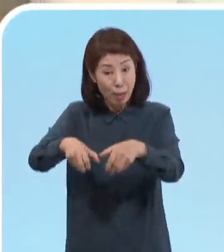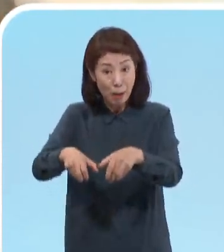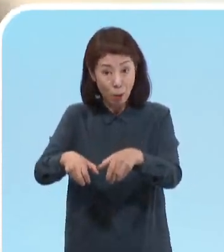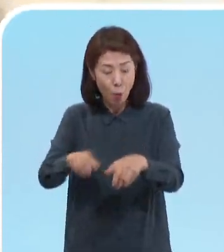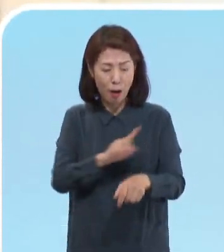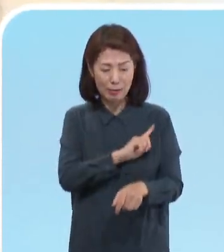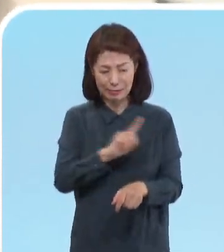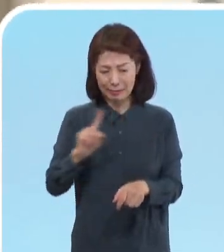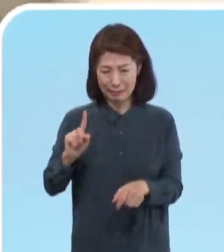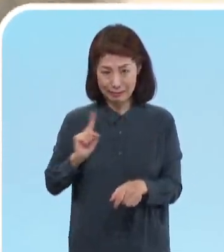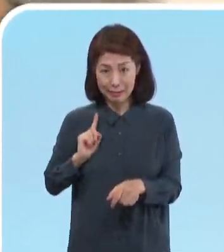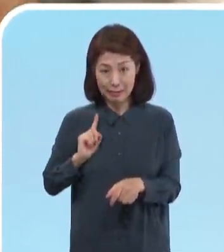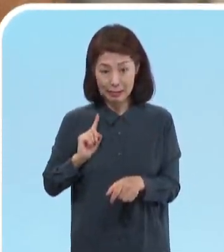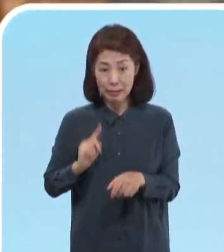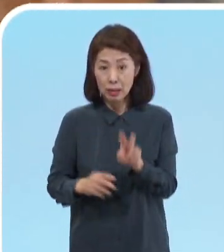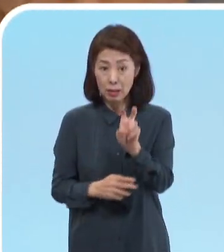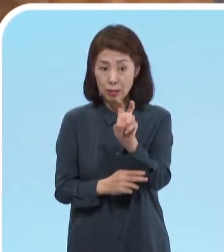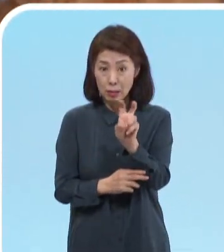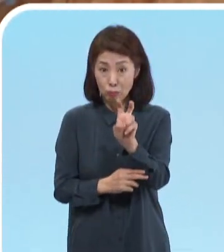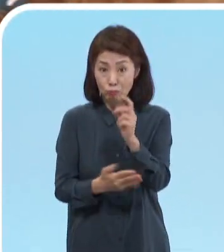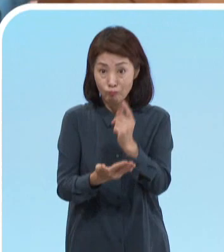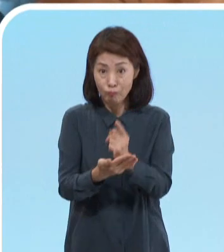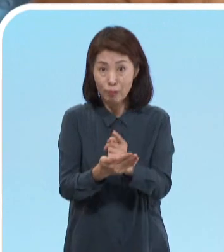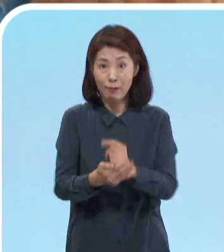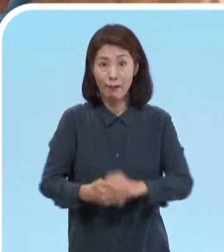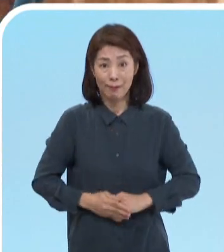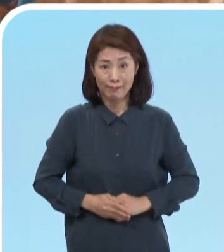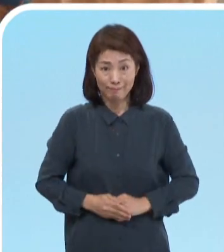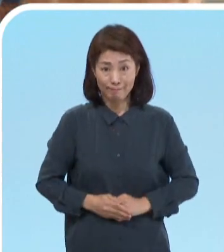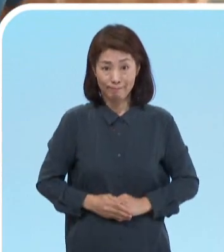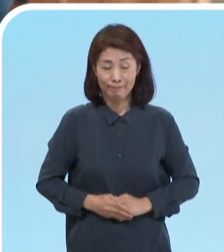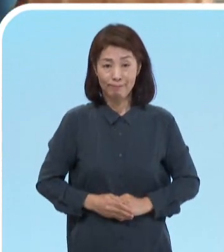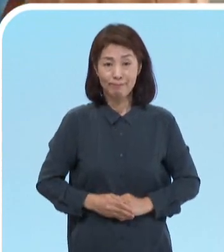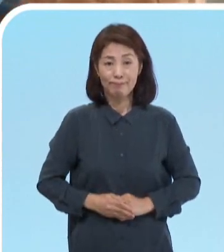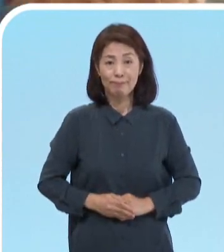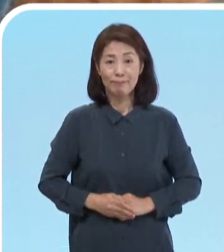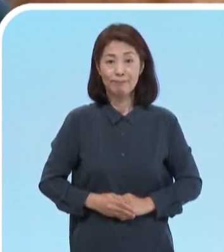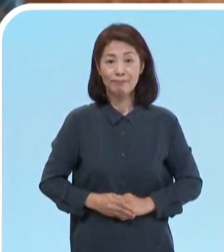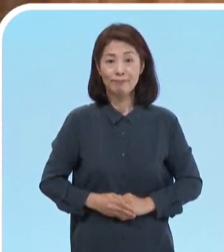モロ玉は1日に20個ほどしか取れないそうです。